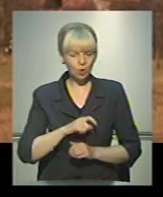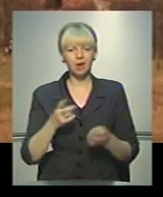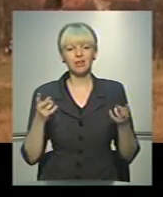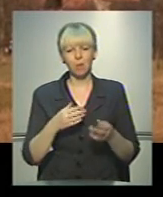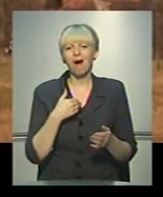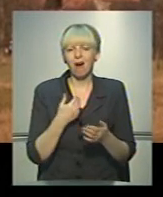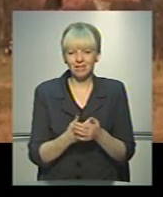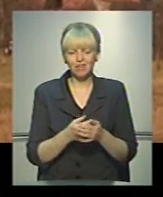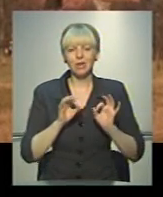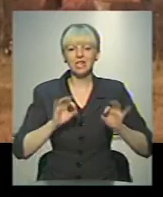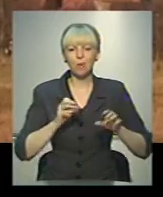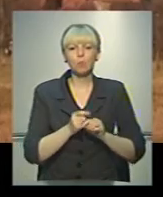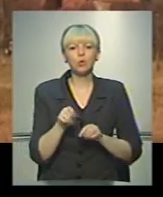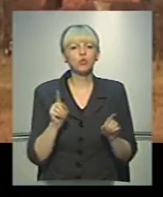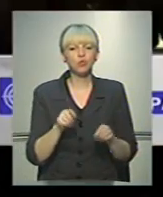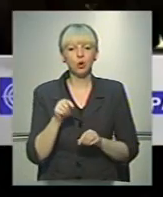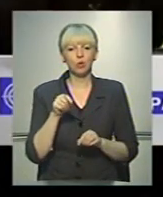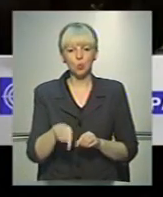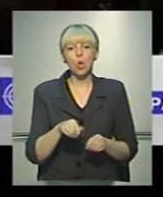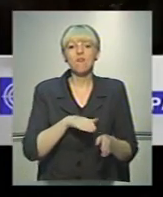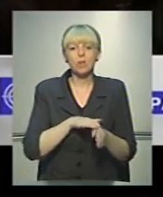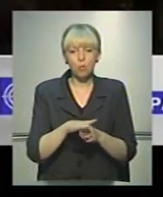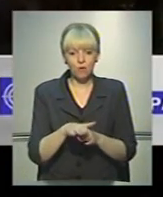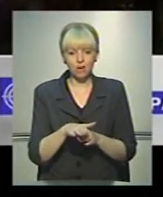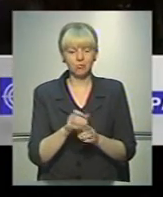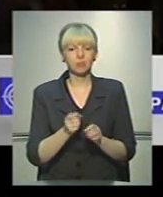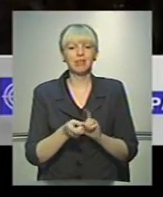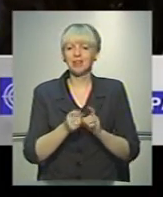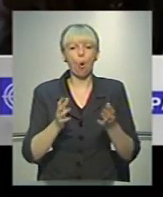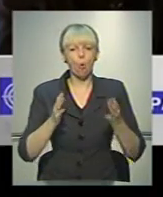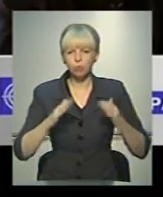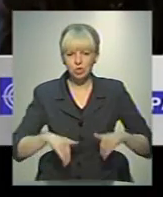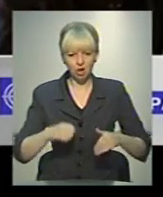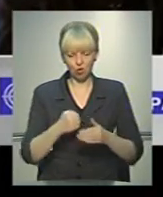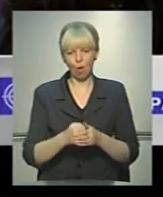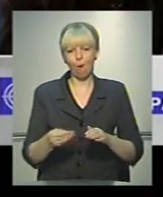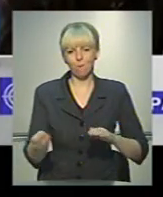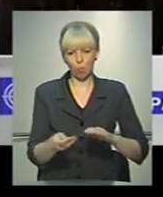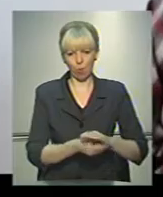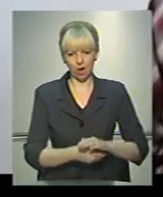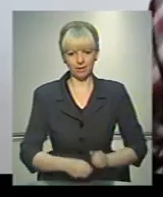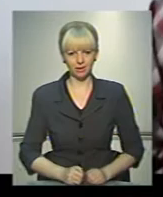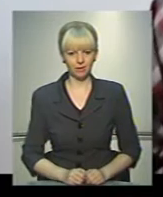варто активніше інформувати про те, що тут відбувається, проте не опускатися до пропаганди.